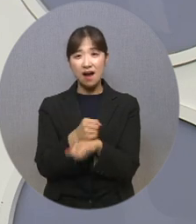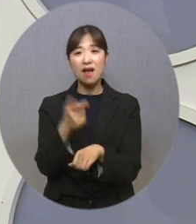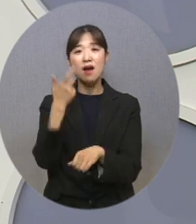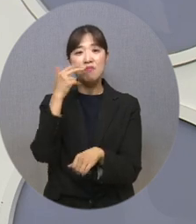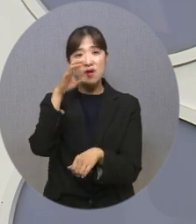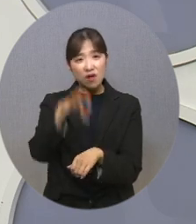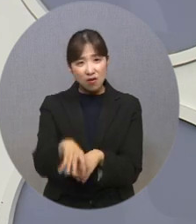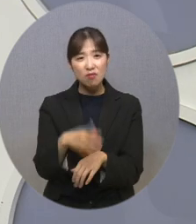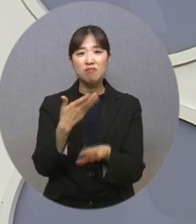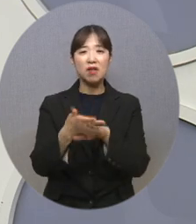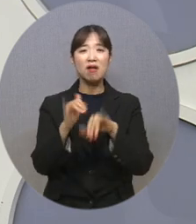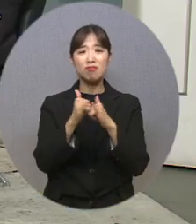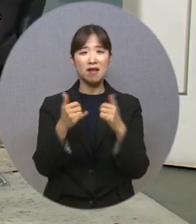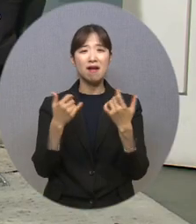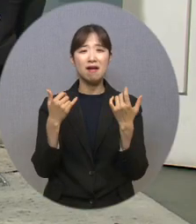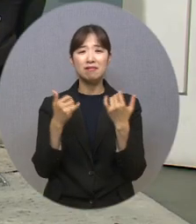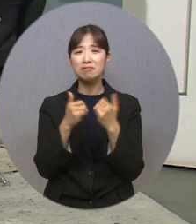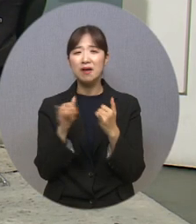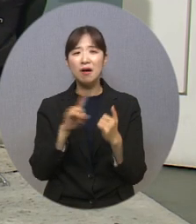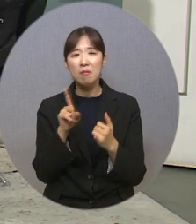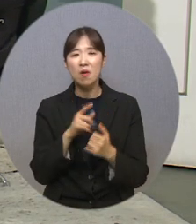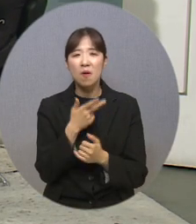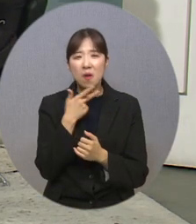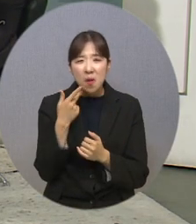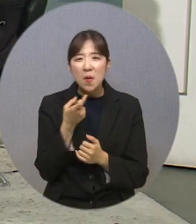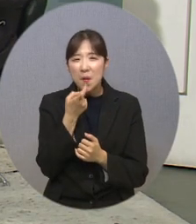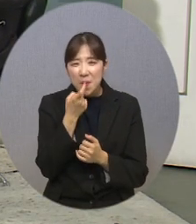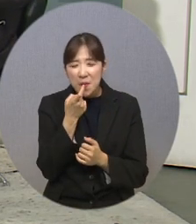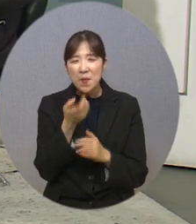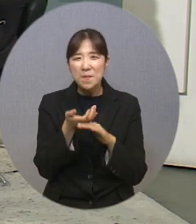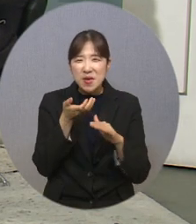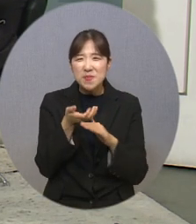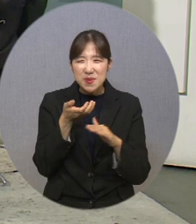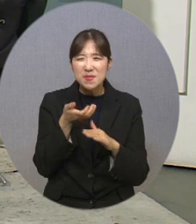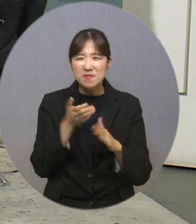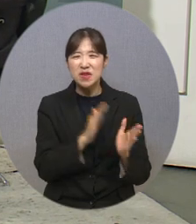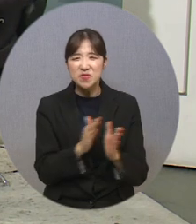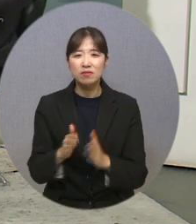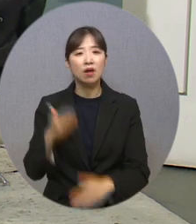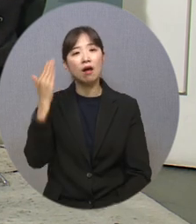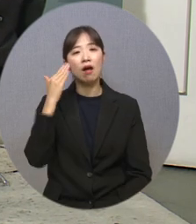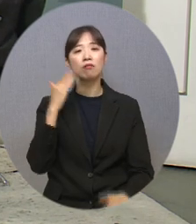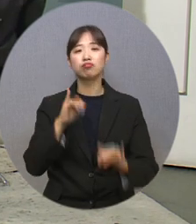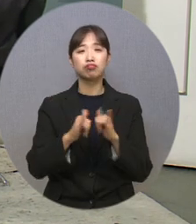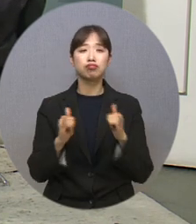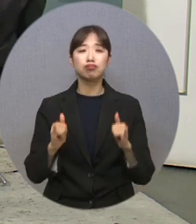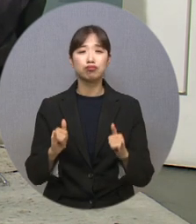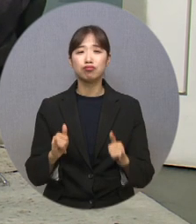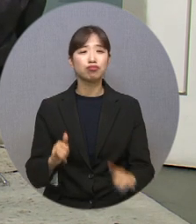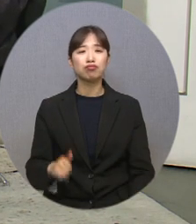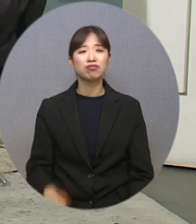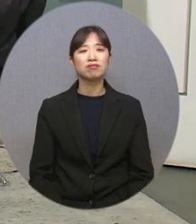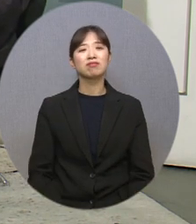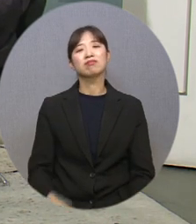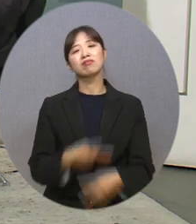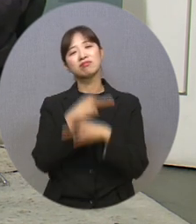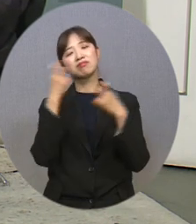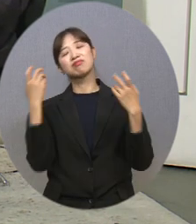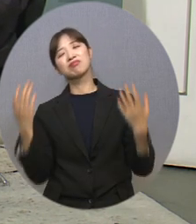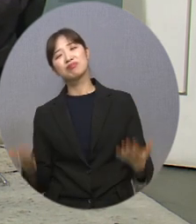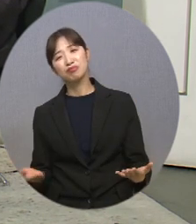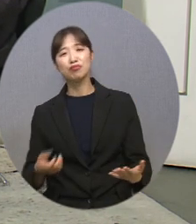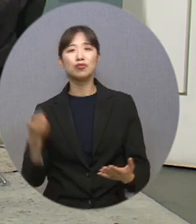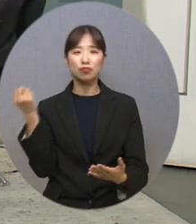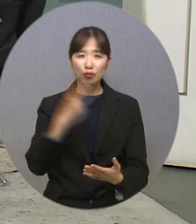미국에서 다른 나라 사람들 같으면 영어도 배우고 미리 좀 몇 개월 하는데 한국 사람들은 그 다음날 피로 풀고 바로